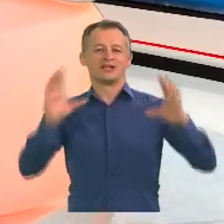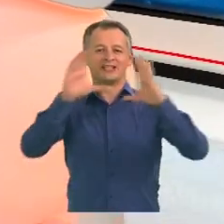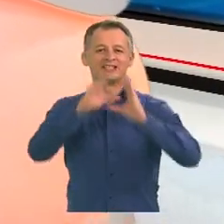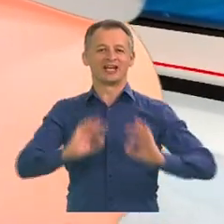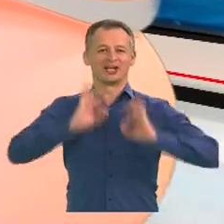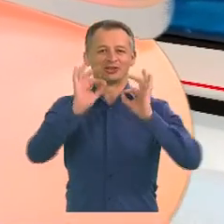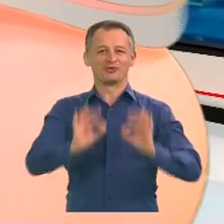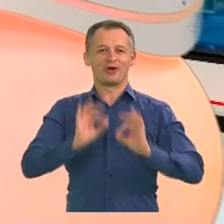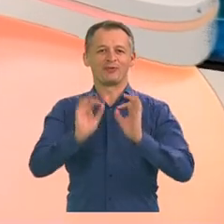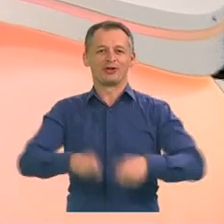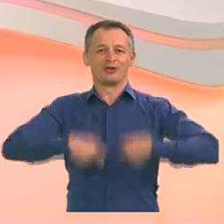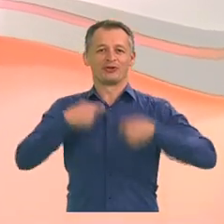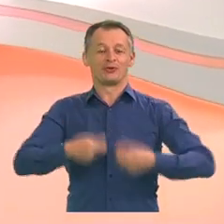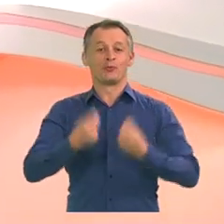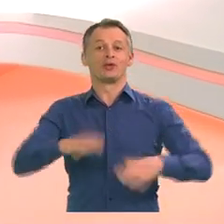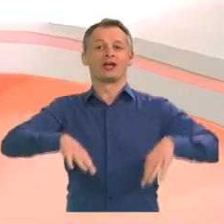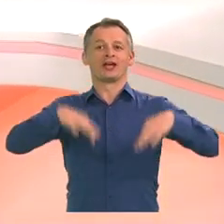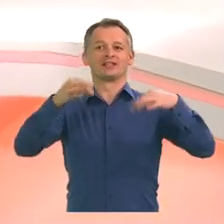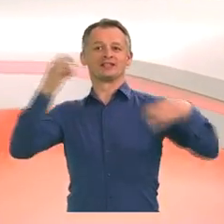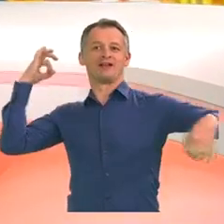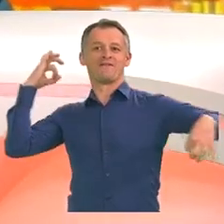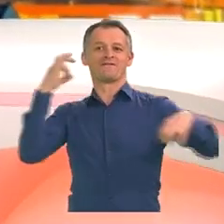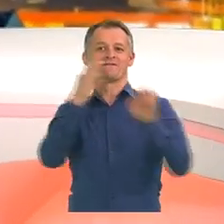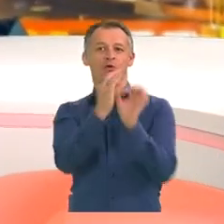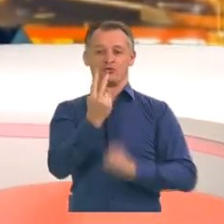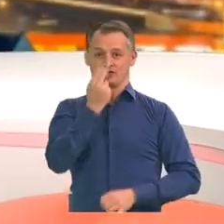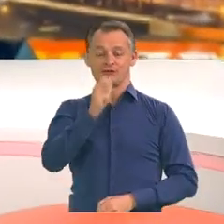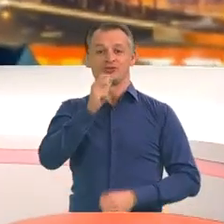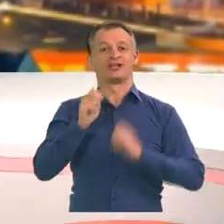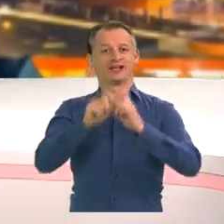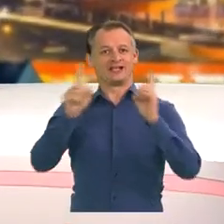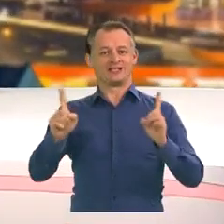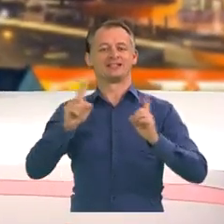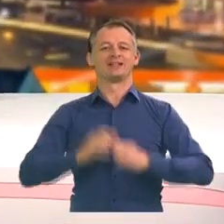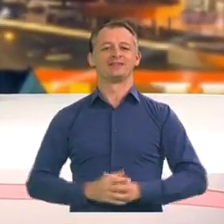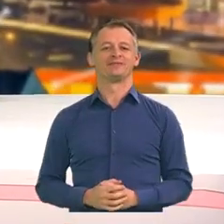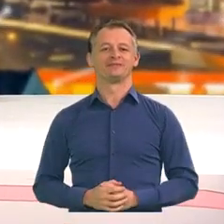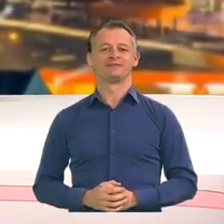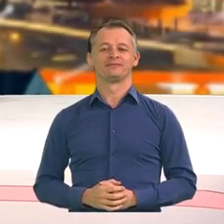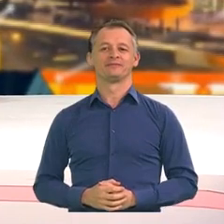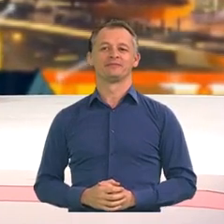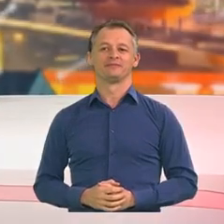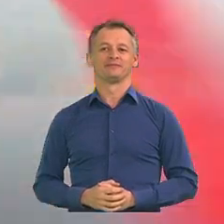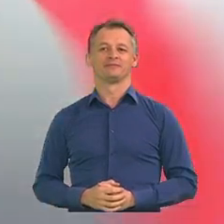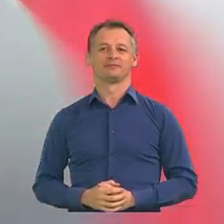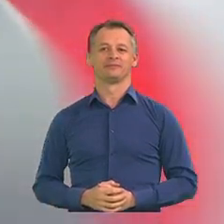Bună seara, doamnelor și domnilor, sunt Ioana Maria Moldovan, bun găsit la Focus. Iată care sunt cele mai importante știri ale zilei.